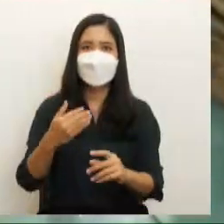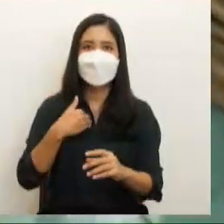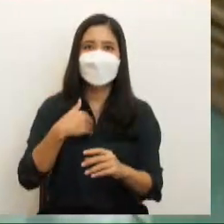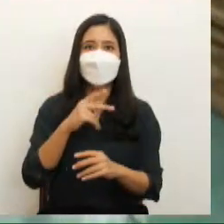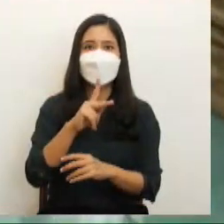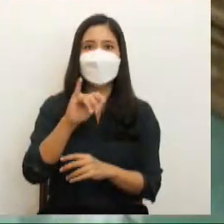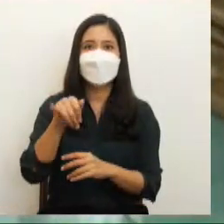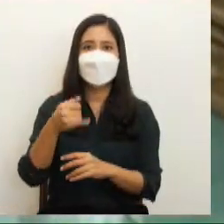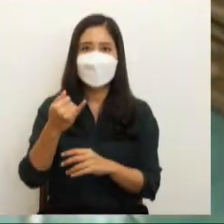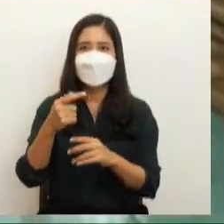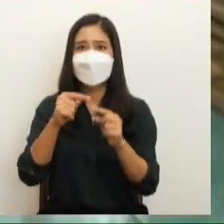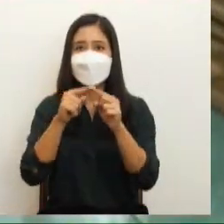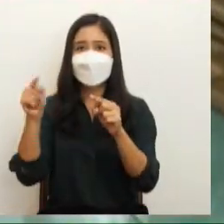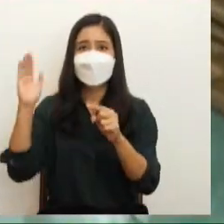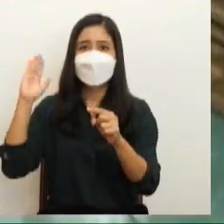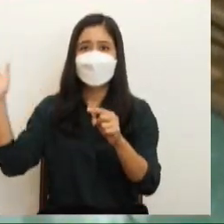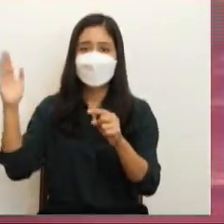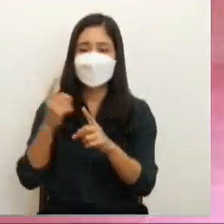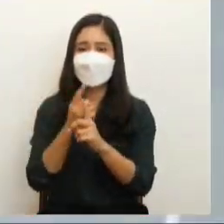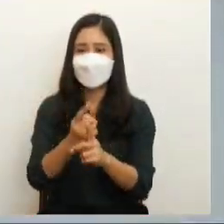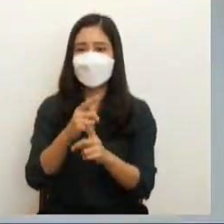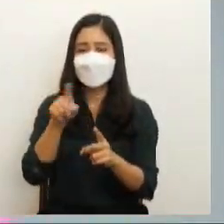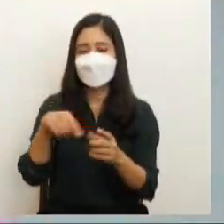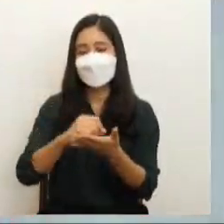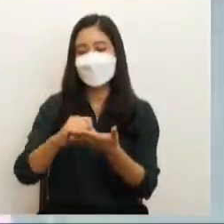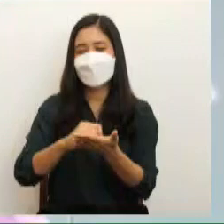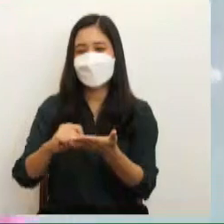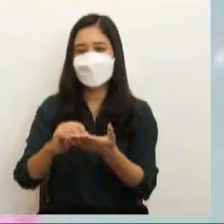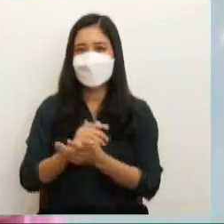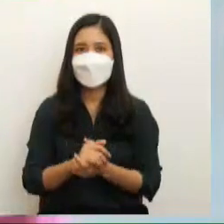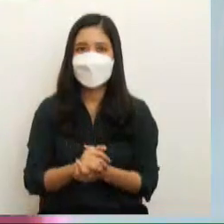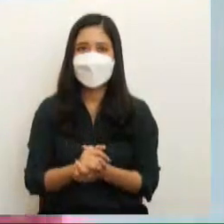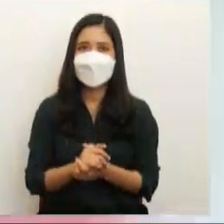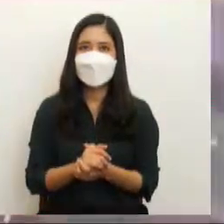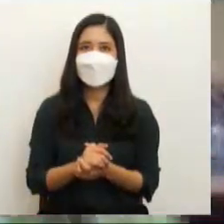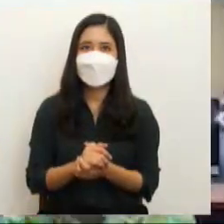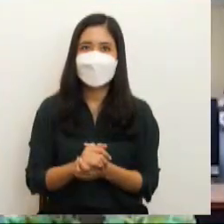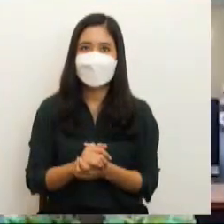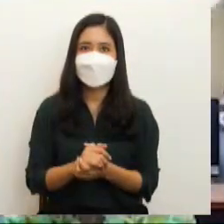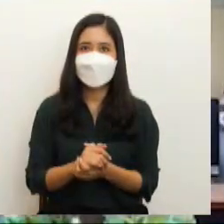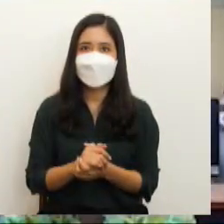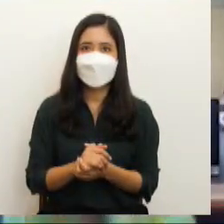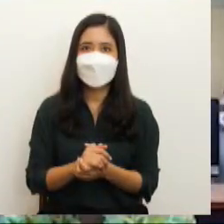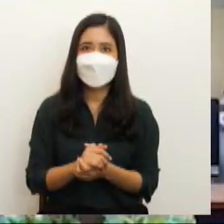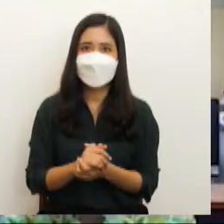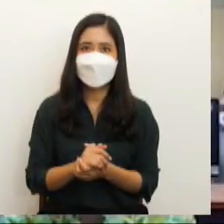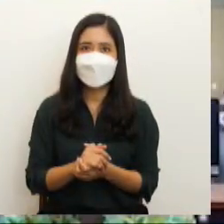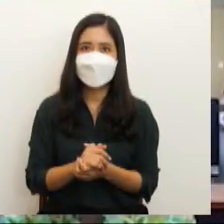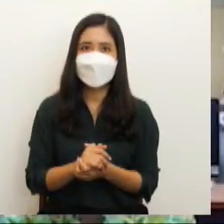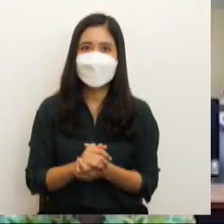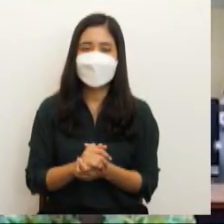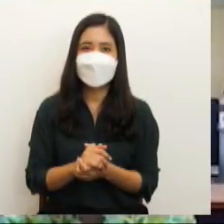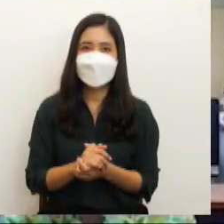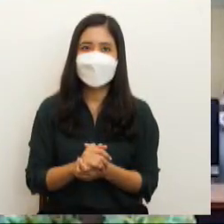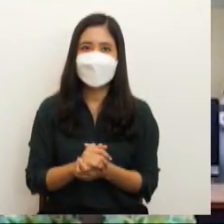ไก่สิกเด็กตายเด็กตายบนปากโอ่งนะคะ วันนี้ค่ะก็จะมีการ ทอดร้